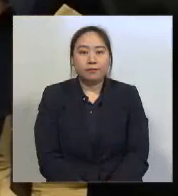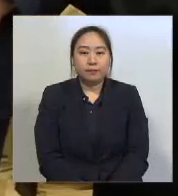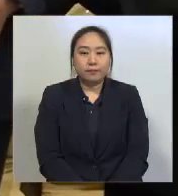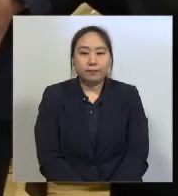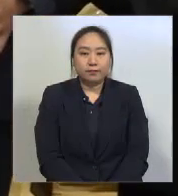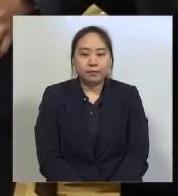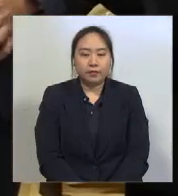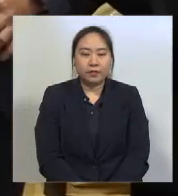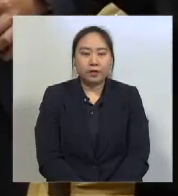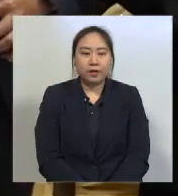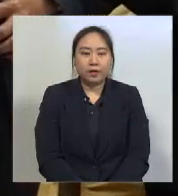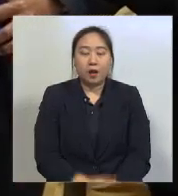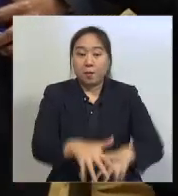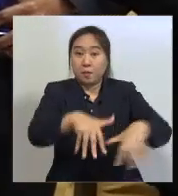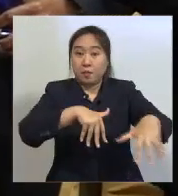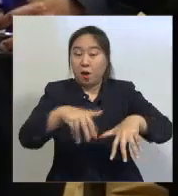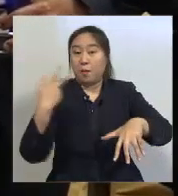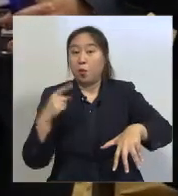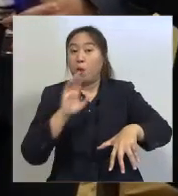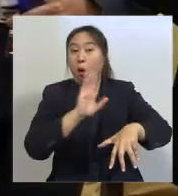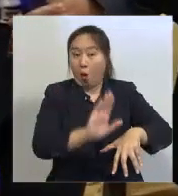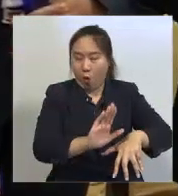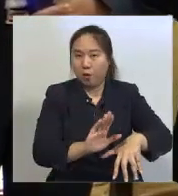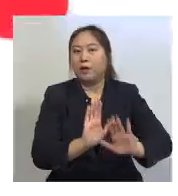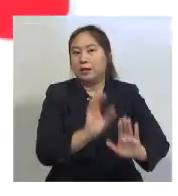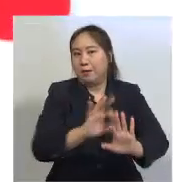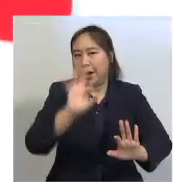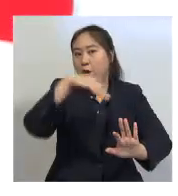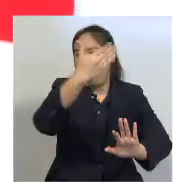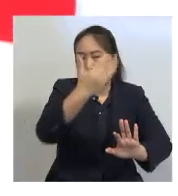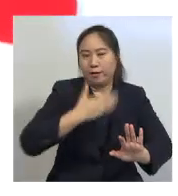ยึดถือประโยชน์ส่วนรวมมากกว่าประโยชน์ส่วนตน